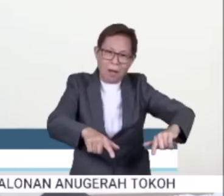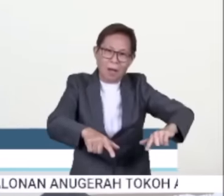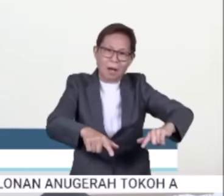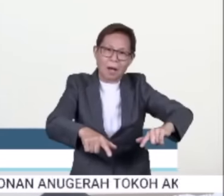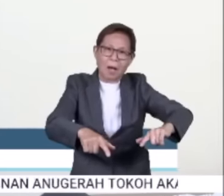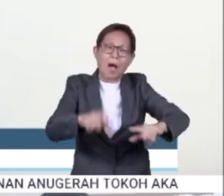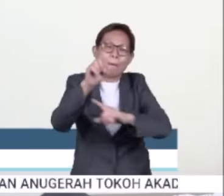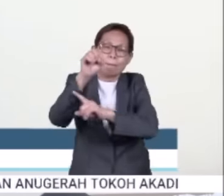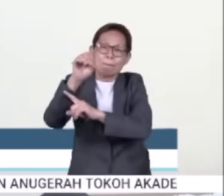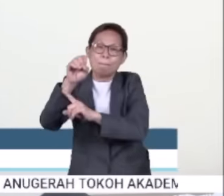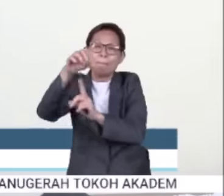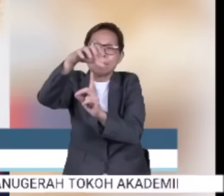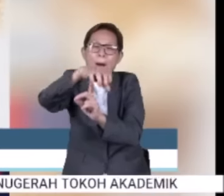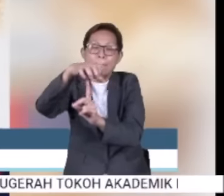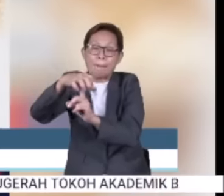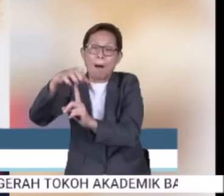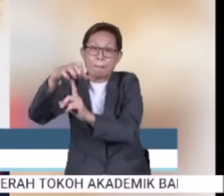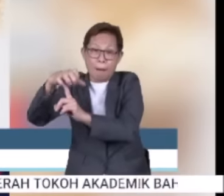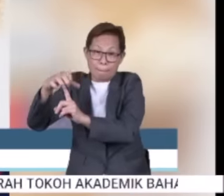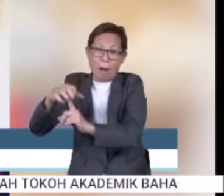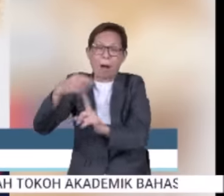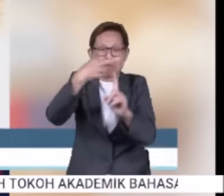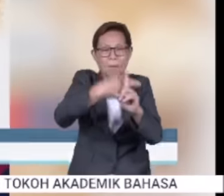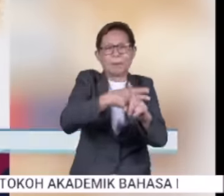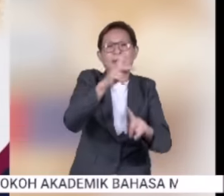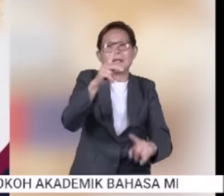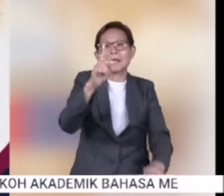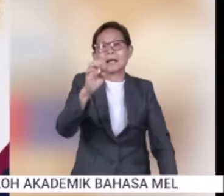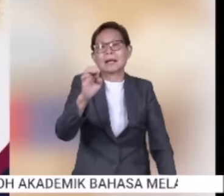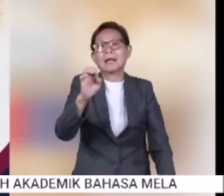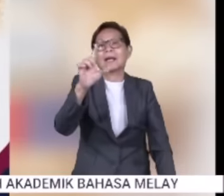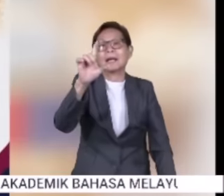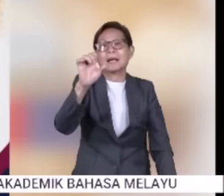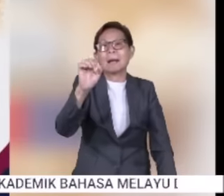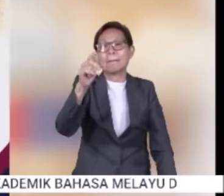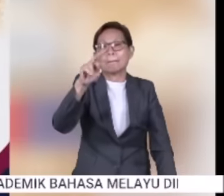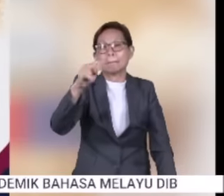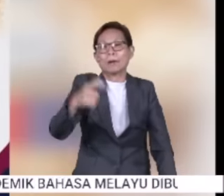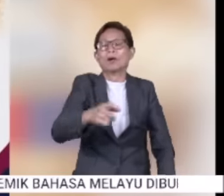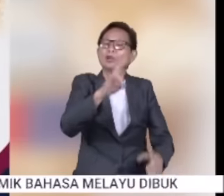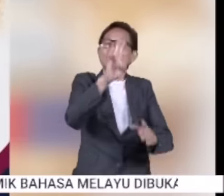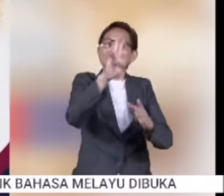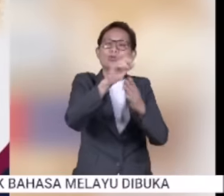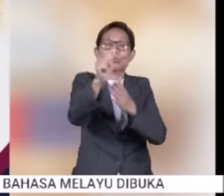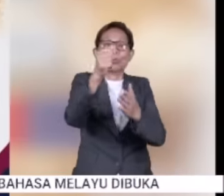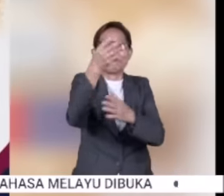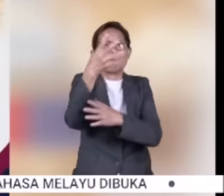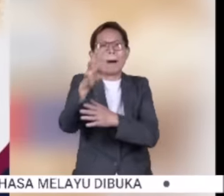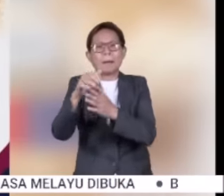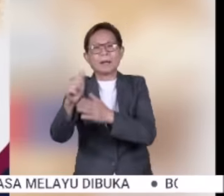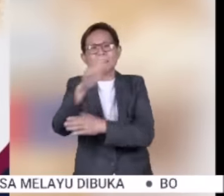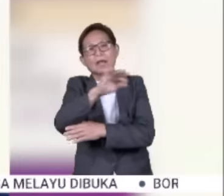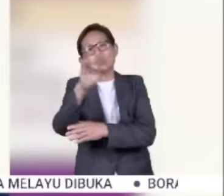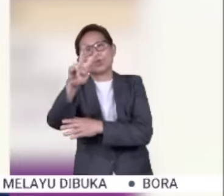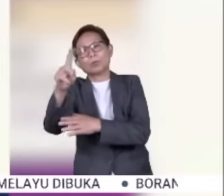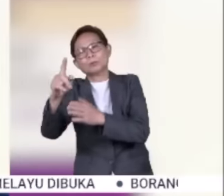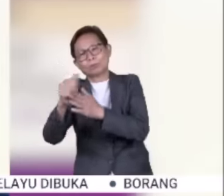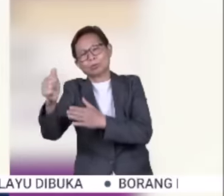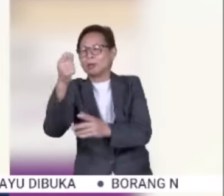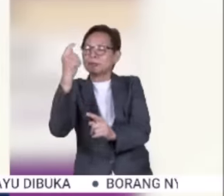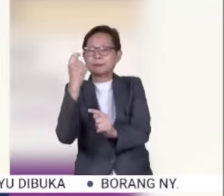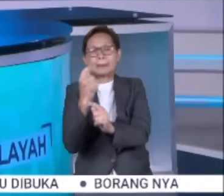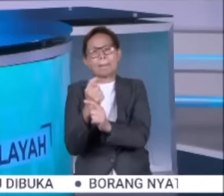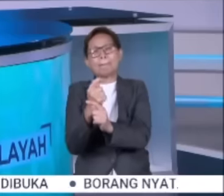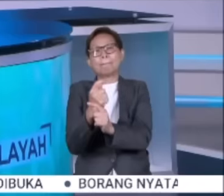bazar Ramadan di Kelebak. Kadar zakat fitrah kekal RM7, RM14 dan RM21.